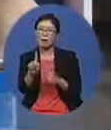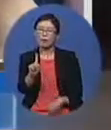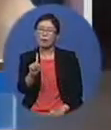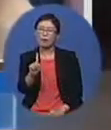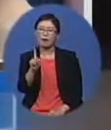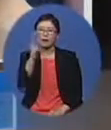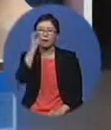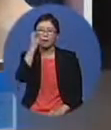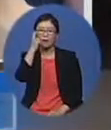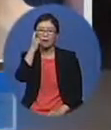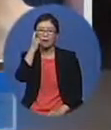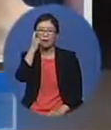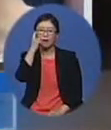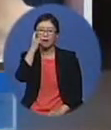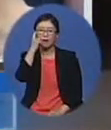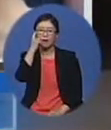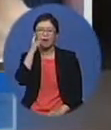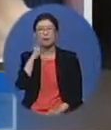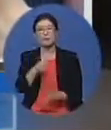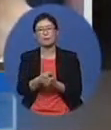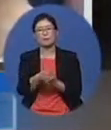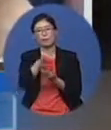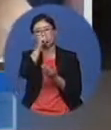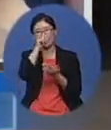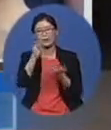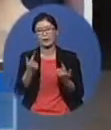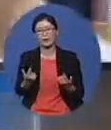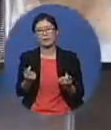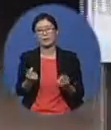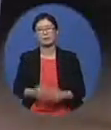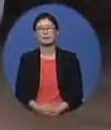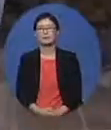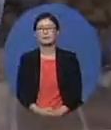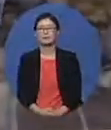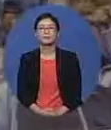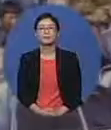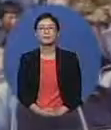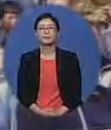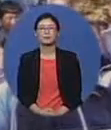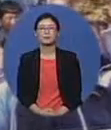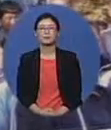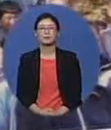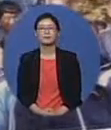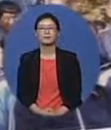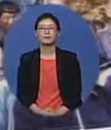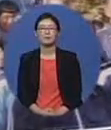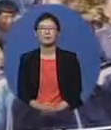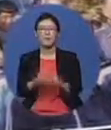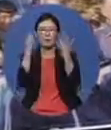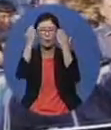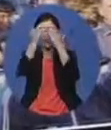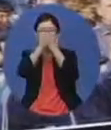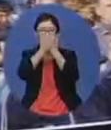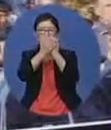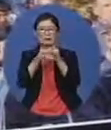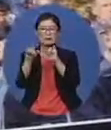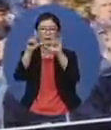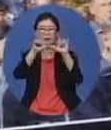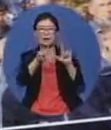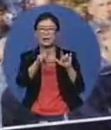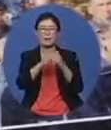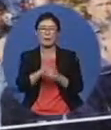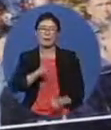것이 무엇일까라고 하는 거를 함께 생각하면서 읽었으면 좋겠어요. 어둠 속에서 숨죽이고 기다려온